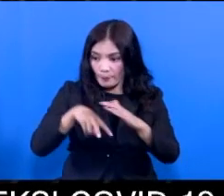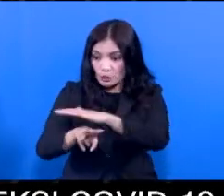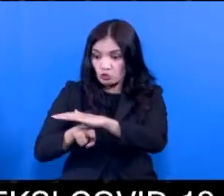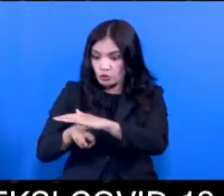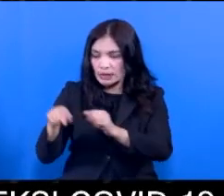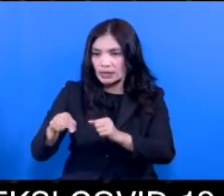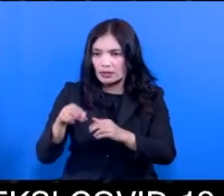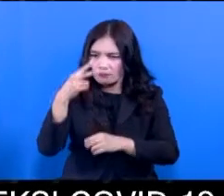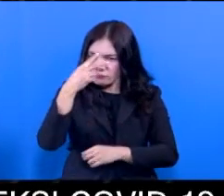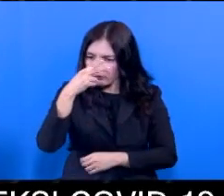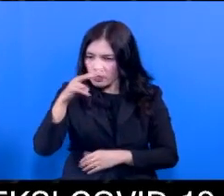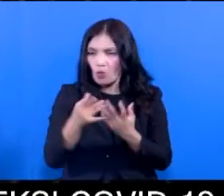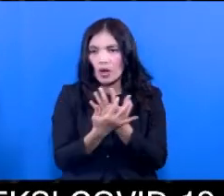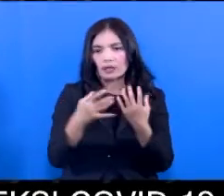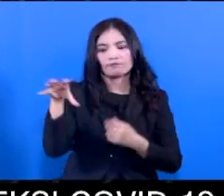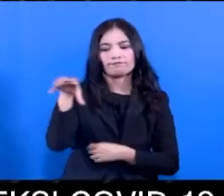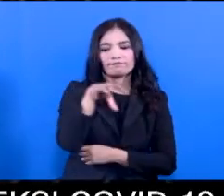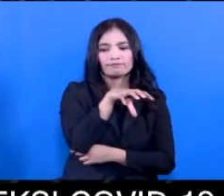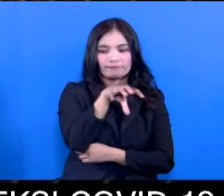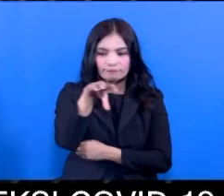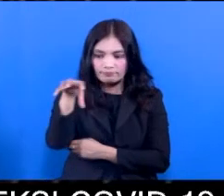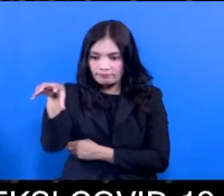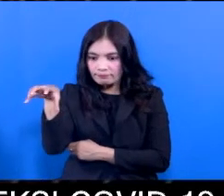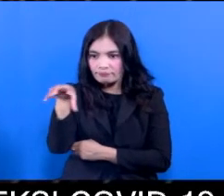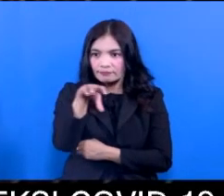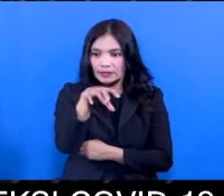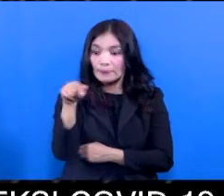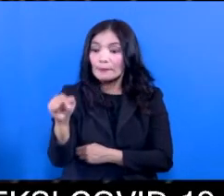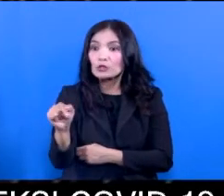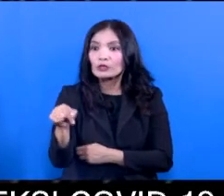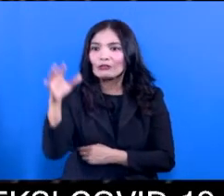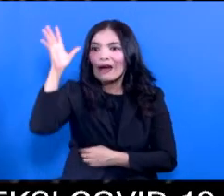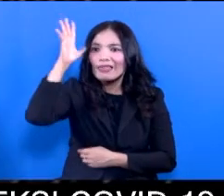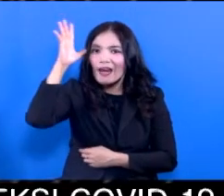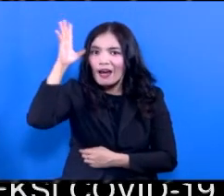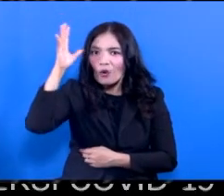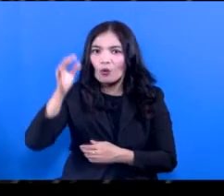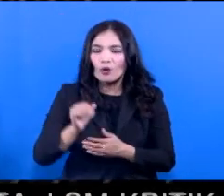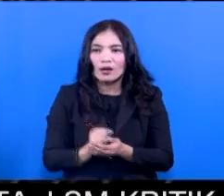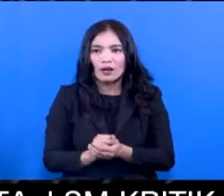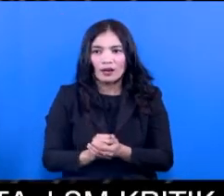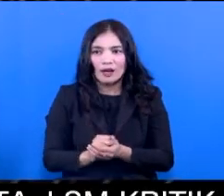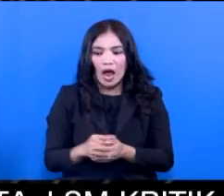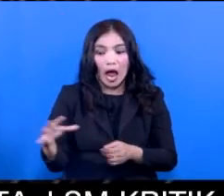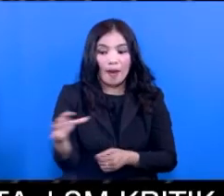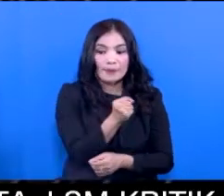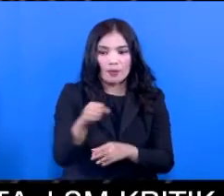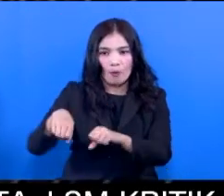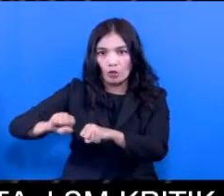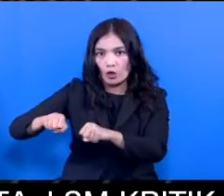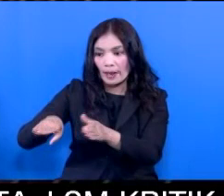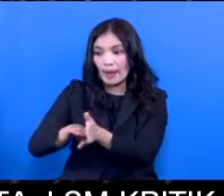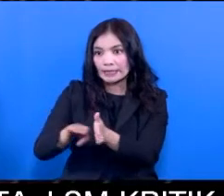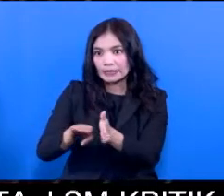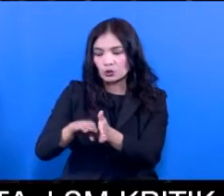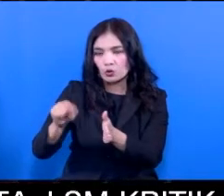tengah diamati warga lewat kamera CCTV. Dengan santai keduanya nekat mencuri motor milik warga.